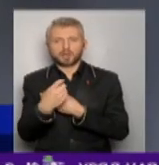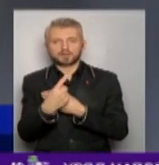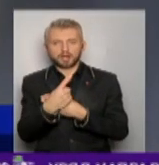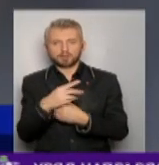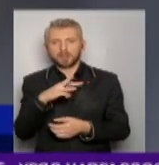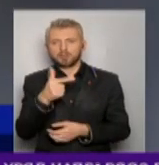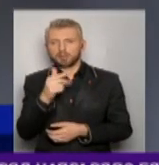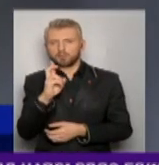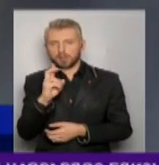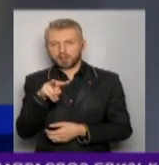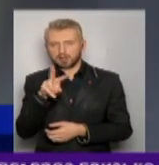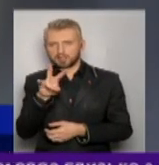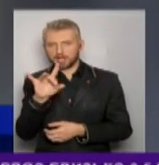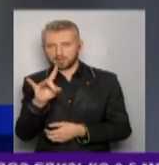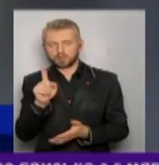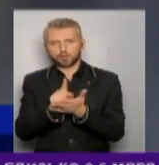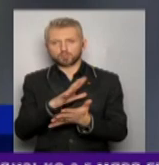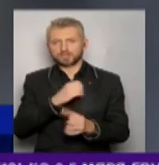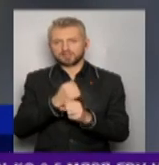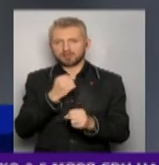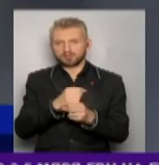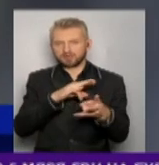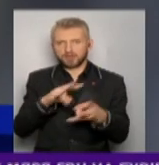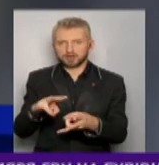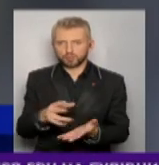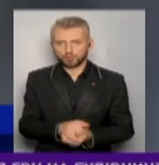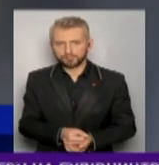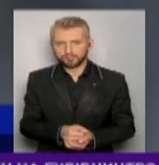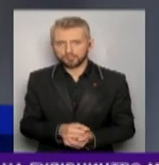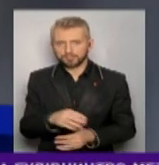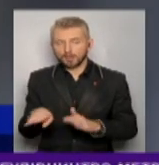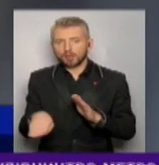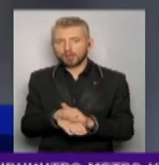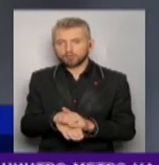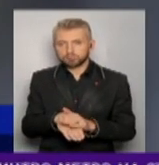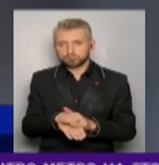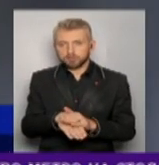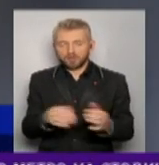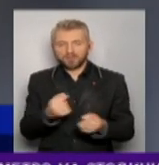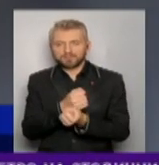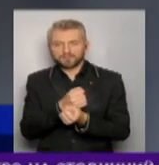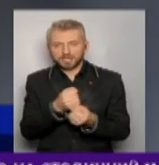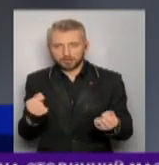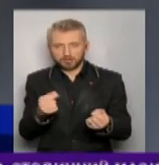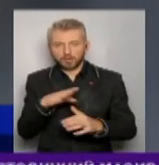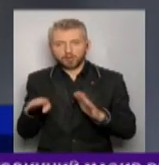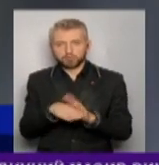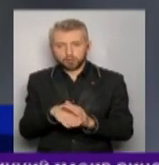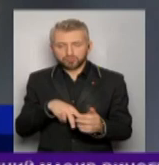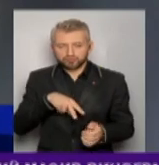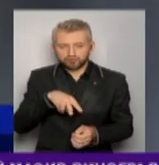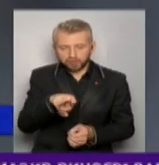МГБ ЛНР должен був зробити диверсію під взрив. Под железное дорожное полотно